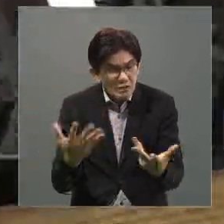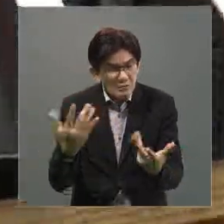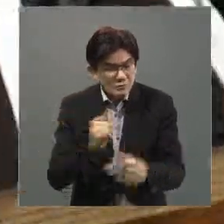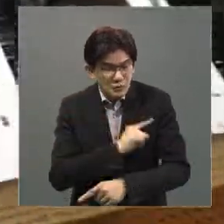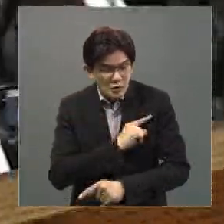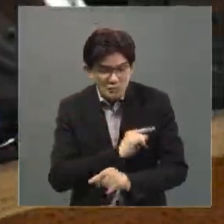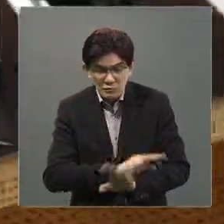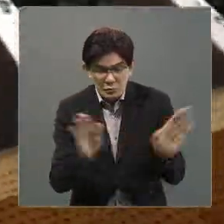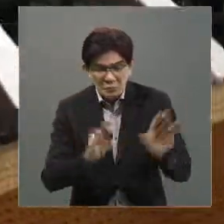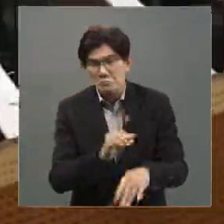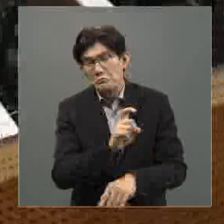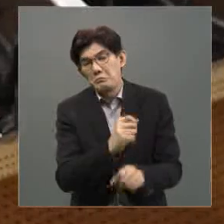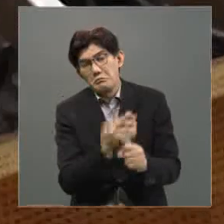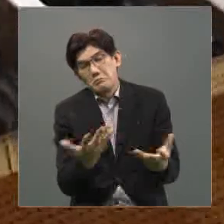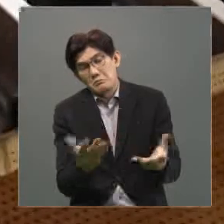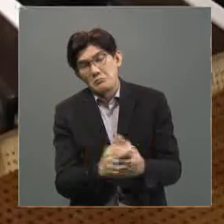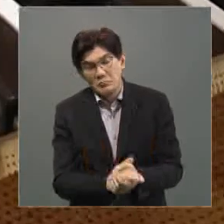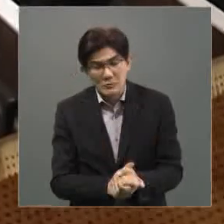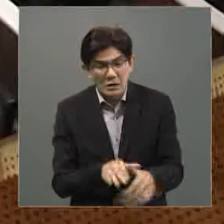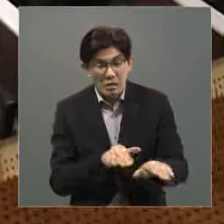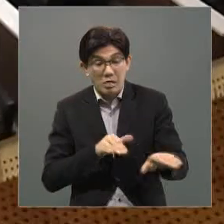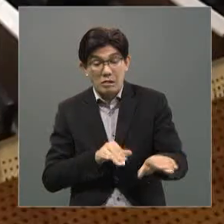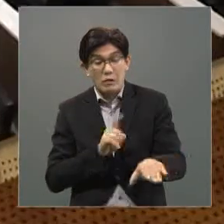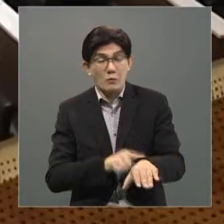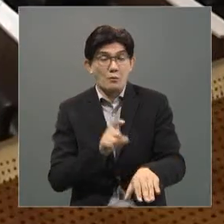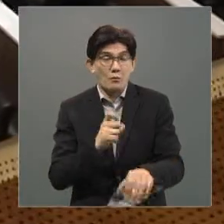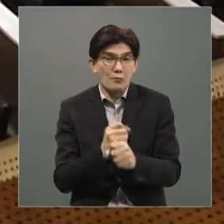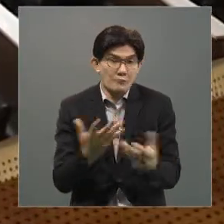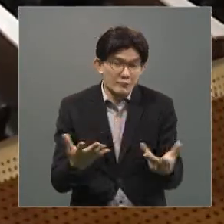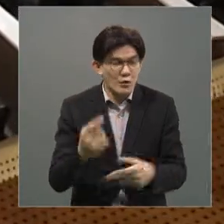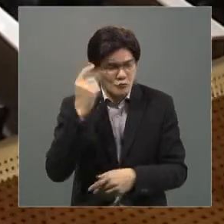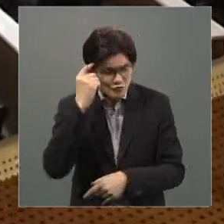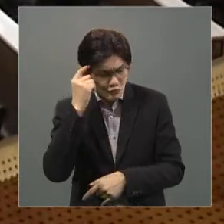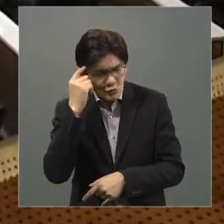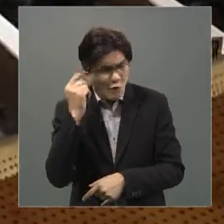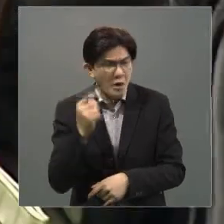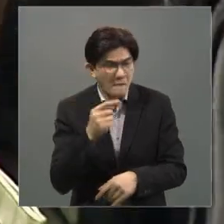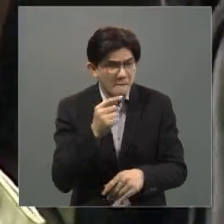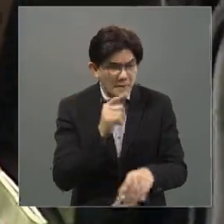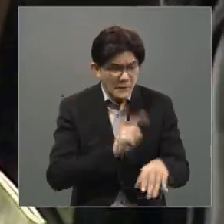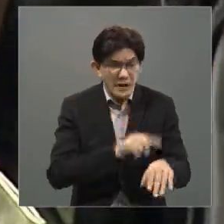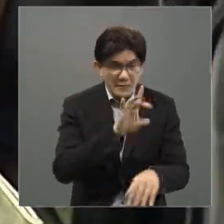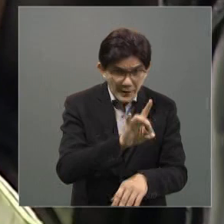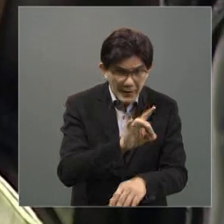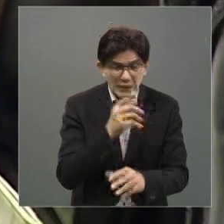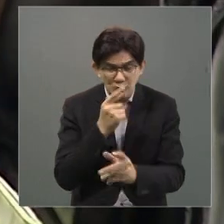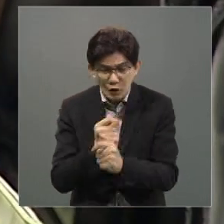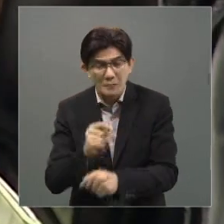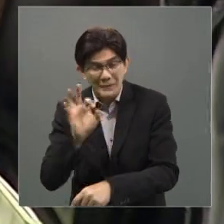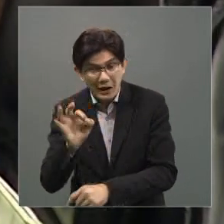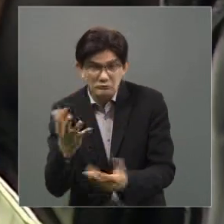ที่เขายกเลิกไม่ได้จริงๆอ่ะ คือบางทีเนี่ยรถติดก็มาไม่ทันแล้วนะรู้8โมงแล้วมาตอบ9โมง ใช่ลองฟังจากคุณสุทินดู